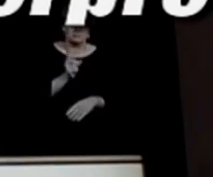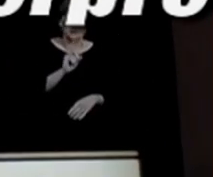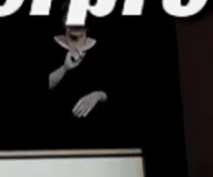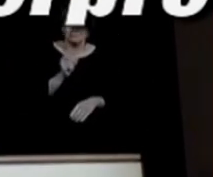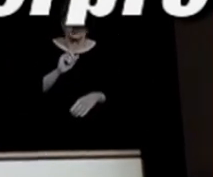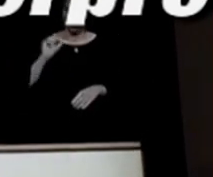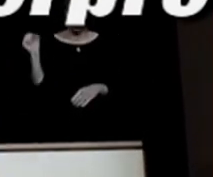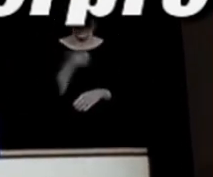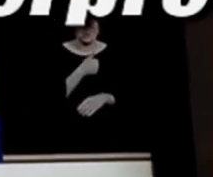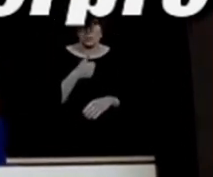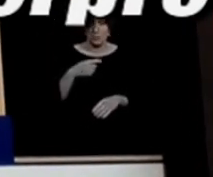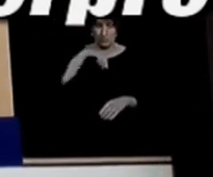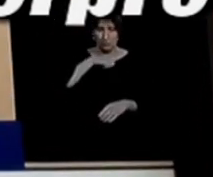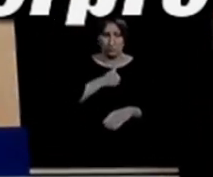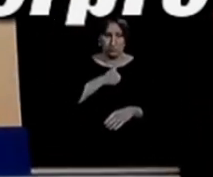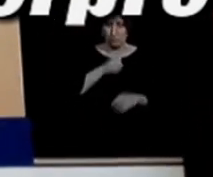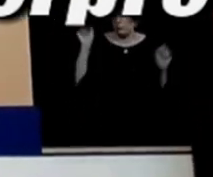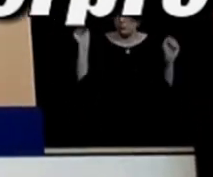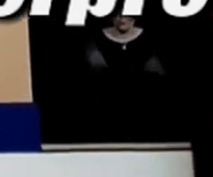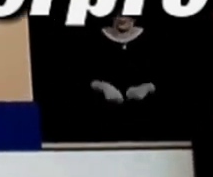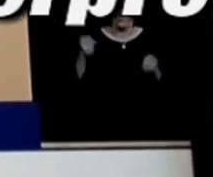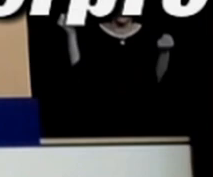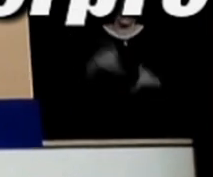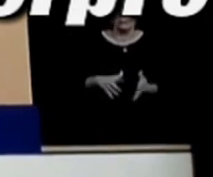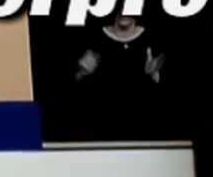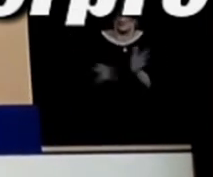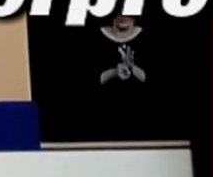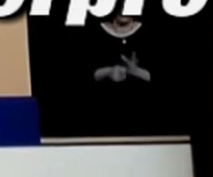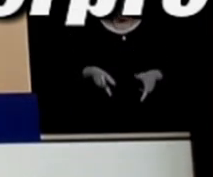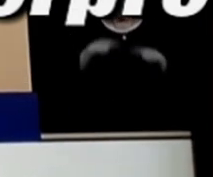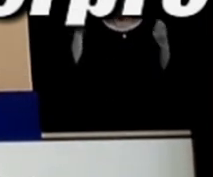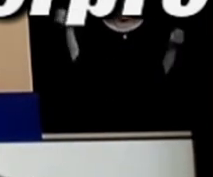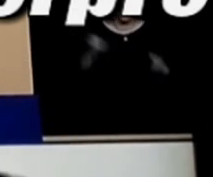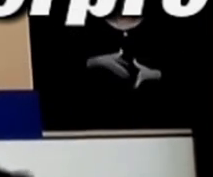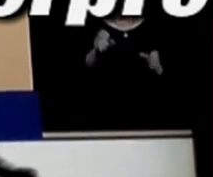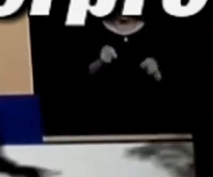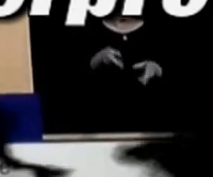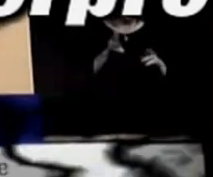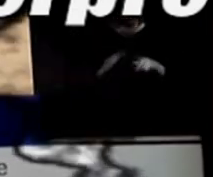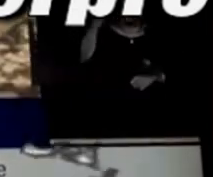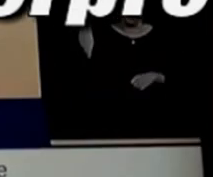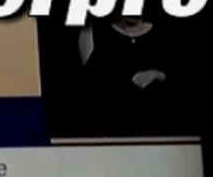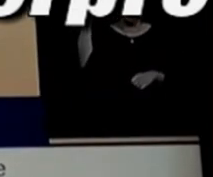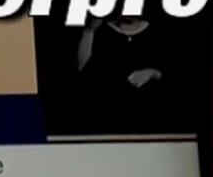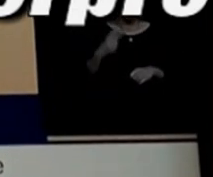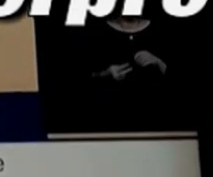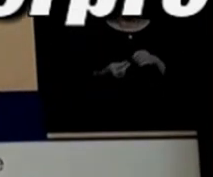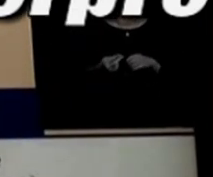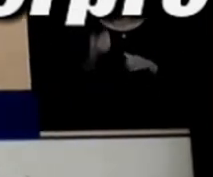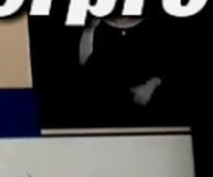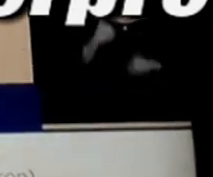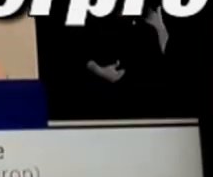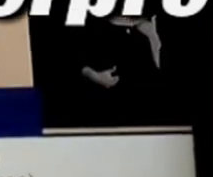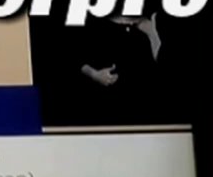confronté. Chacun d'entre nous, à un moment de sa vie, peut y être confronté de manière transitoire ou irréversible. Le handicap ne touche pas simplement